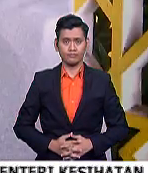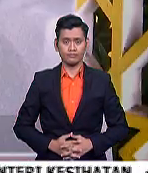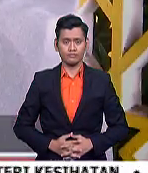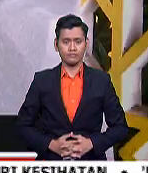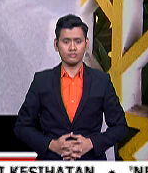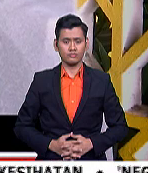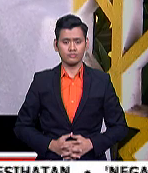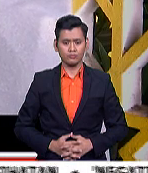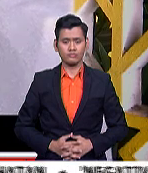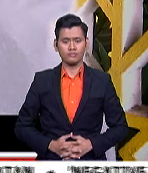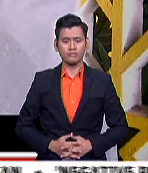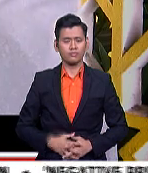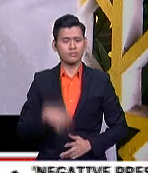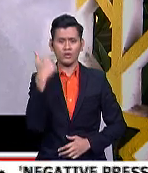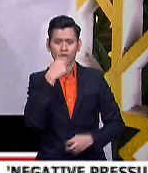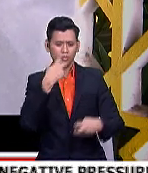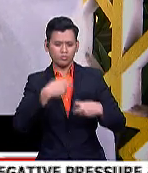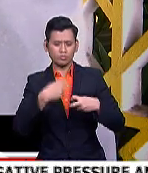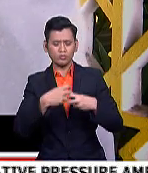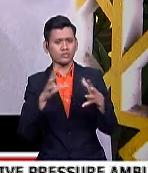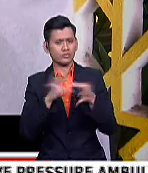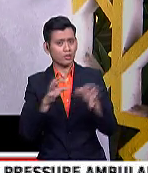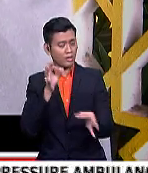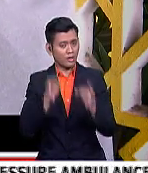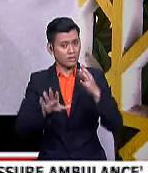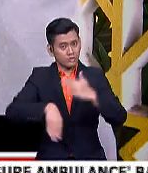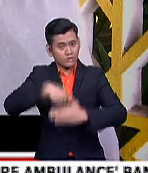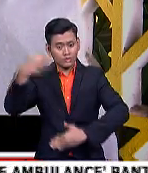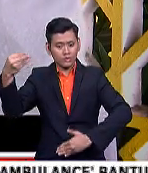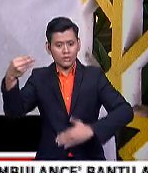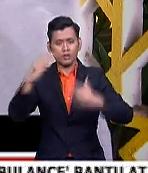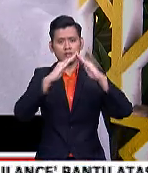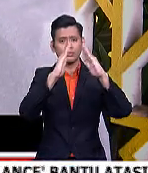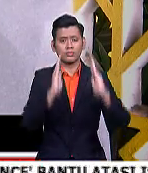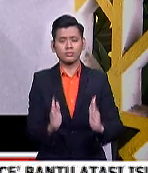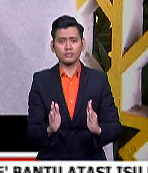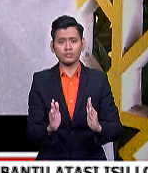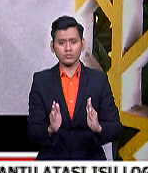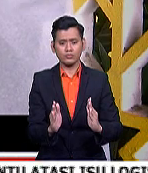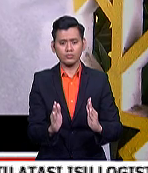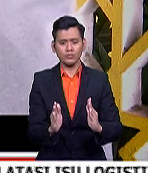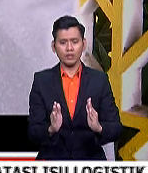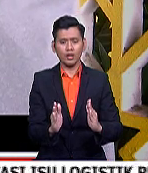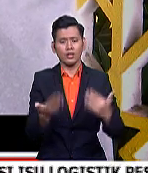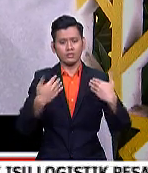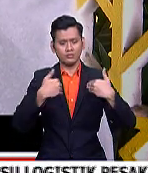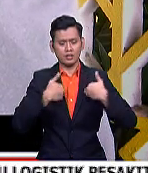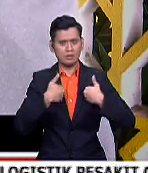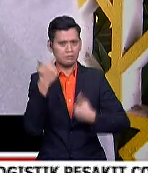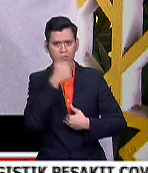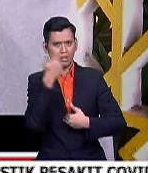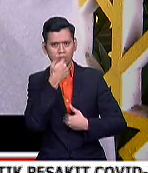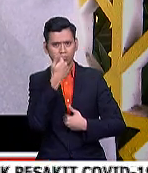Tak mau nak ni lah, lagi ni kalau jalan tu. Rumah mak-mak kan. Tak mau nak kalih lah, tak mau nak